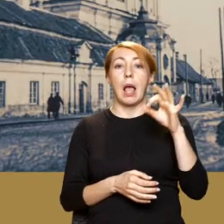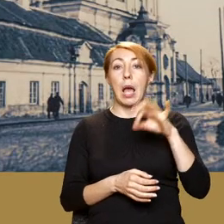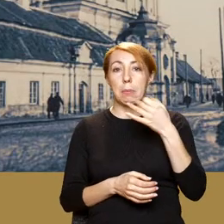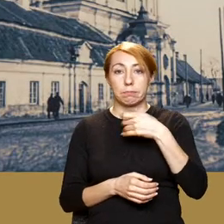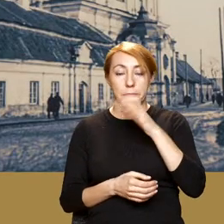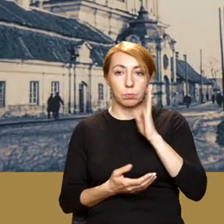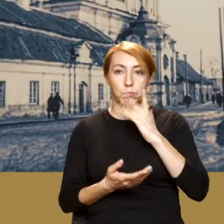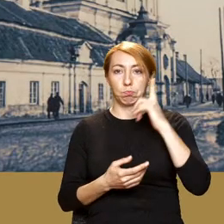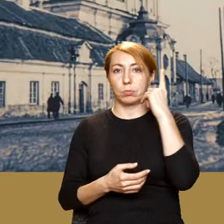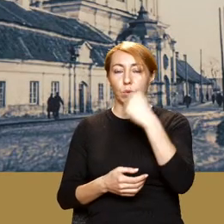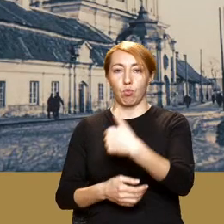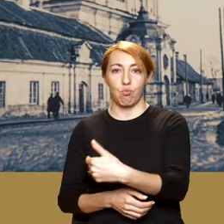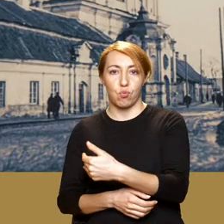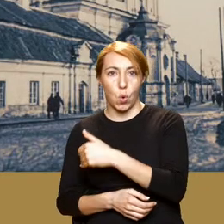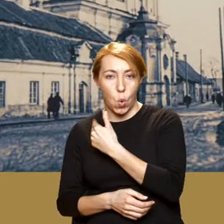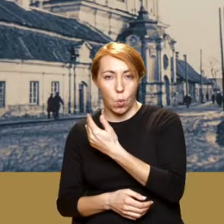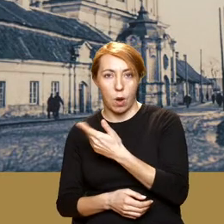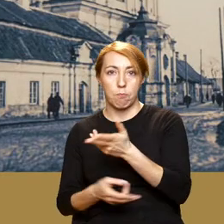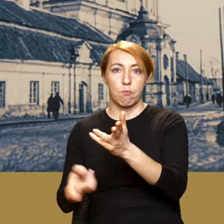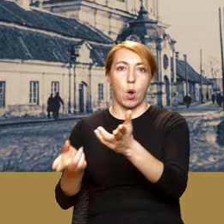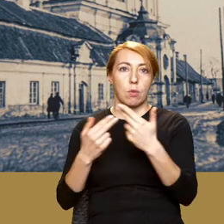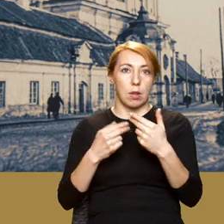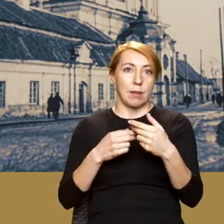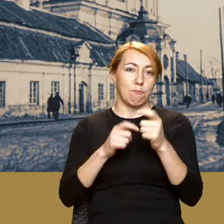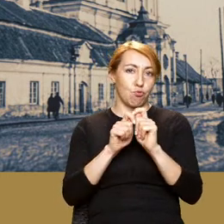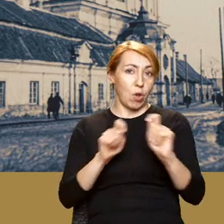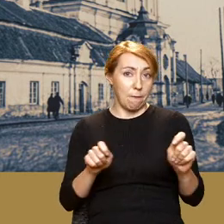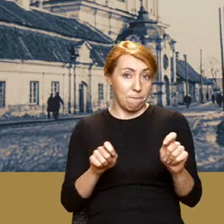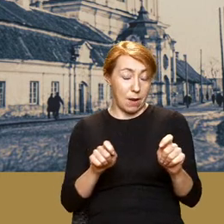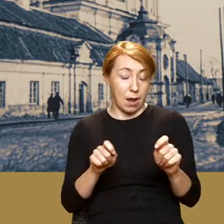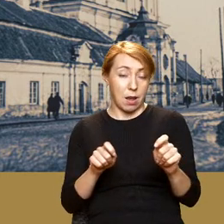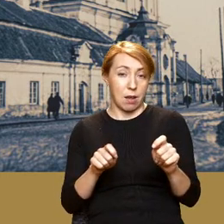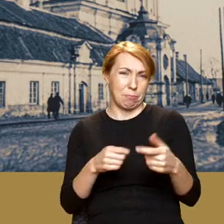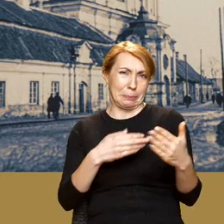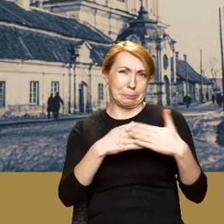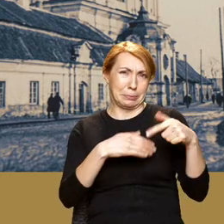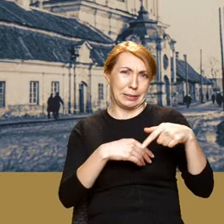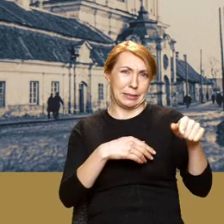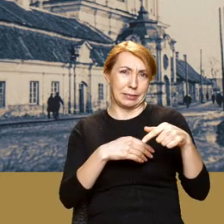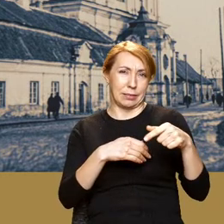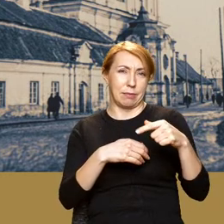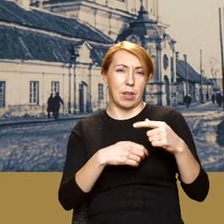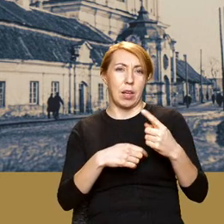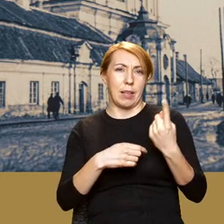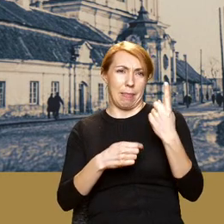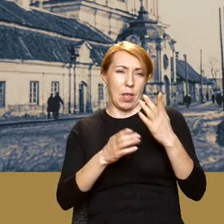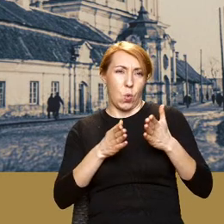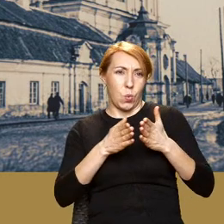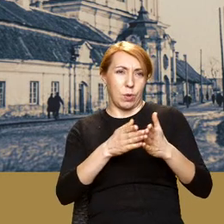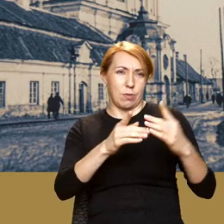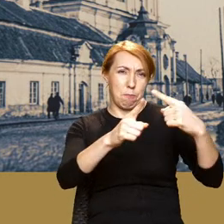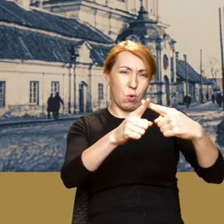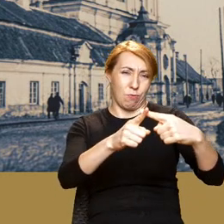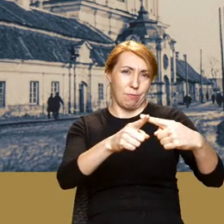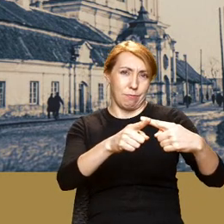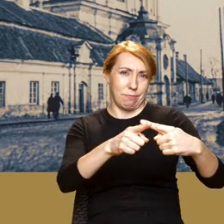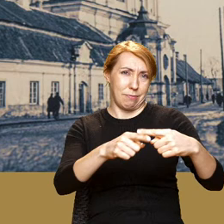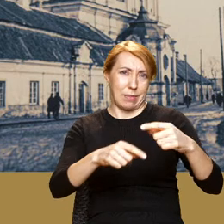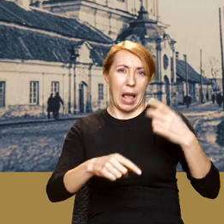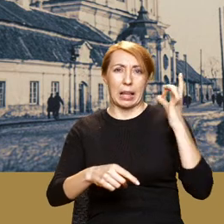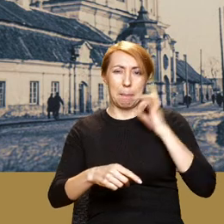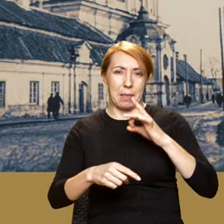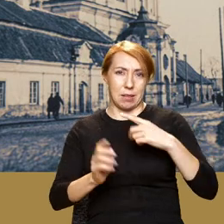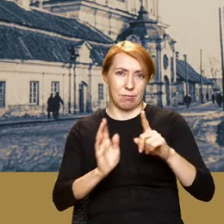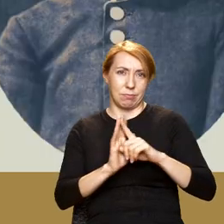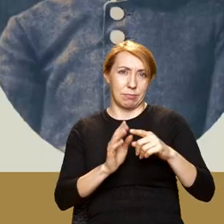szkoły, wracali na przerwę, bo było blisko. Mieszkali tak 1,5 ulicy gdzieś do gimnazjum. Więc urywali